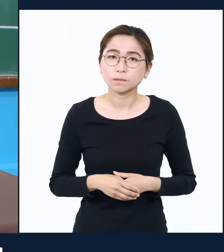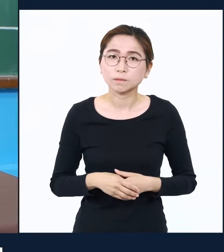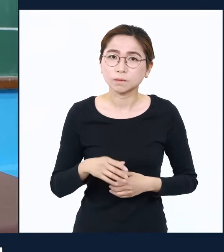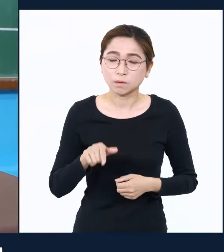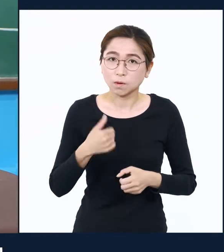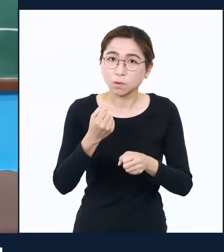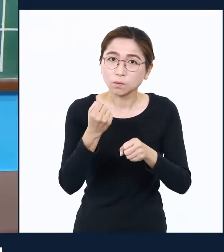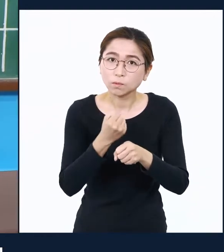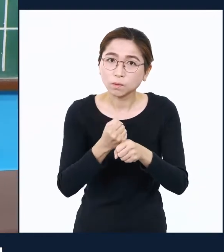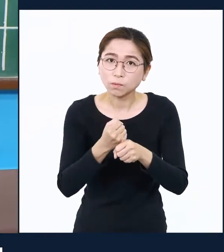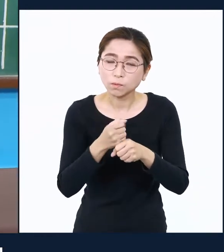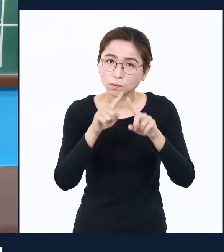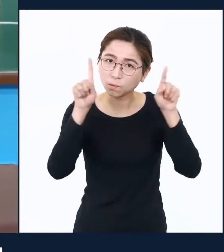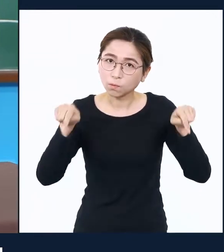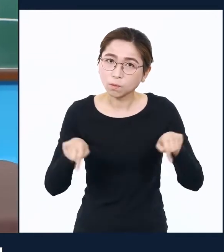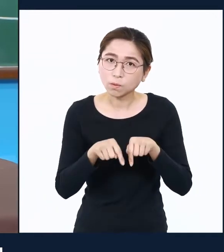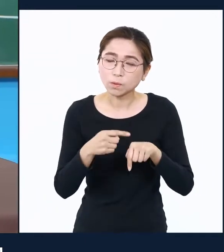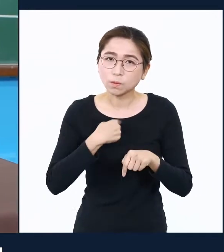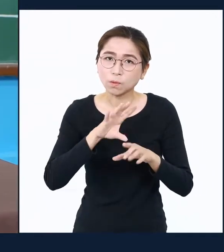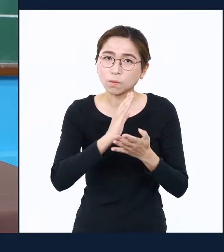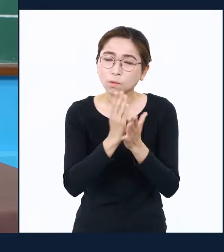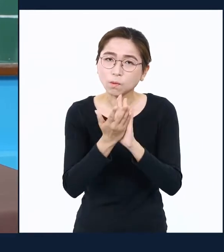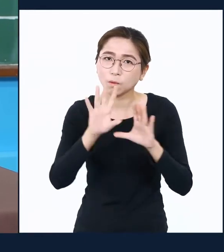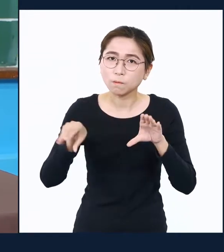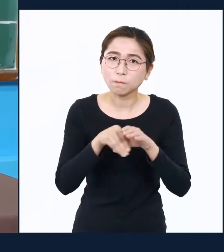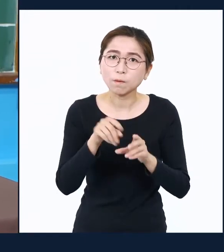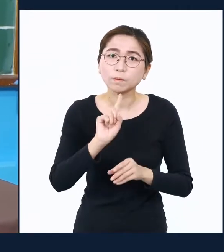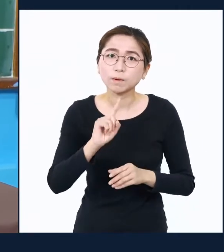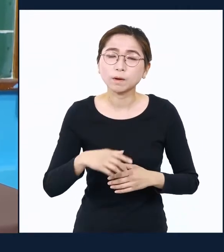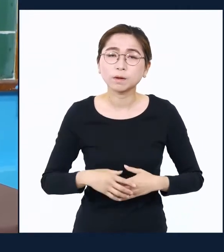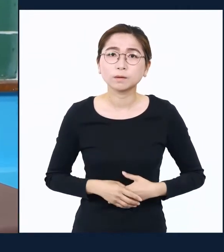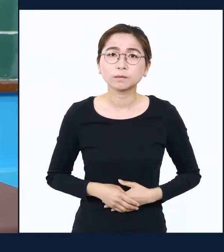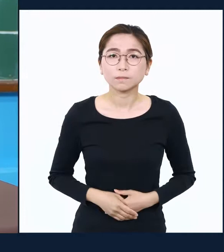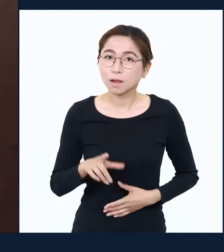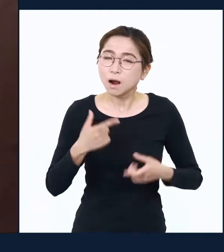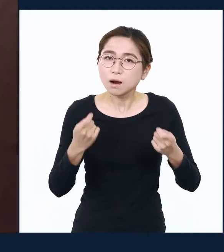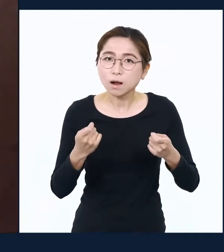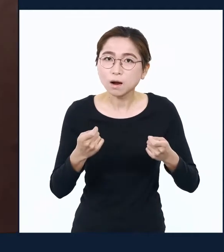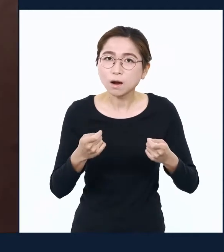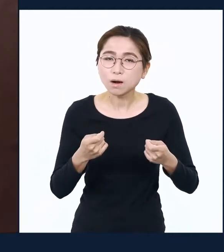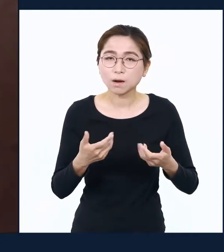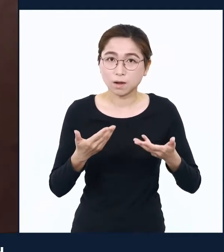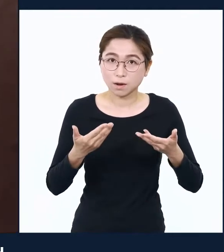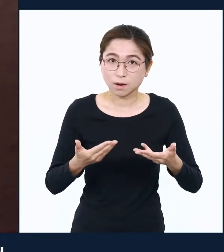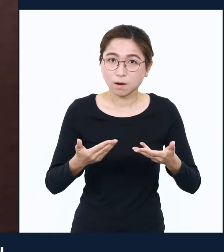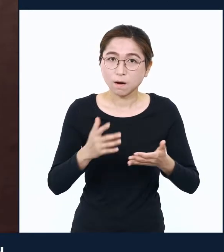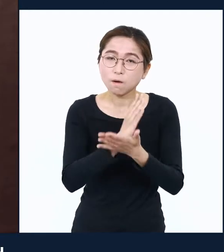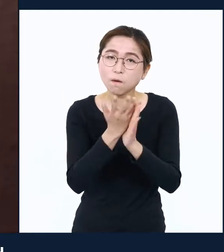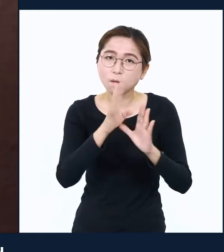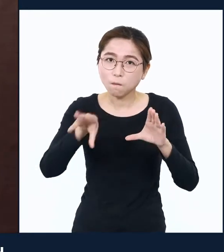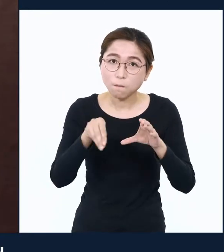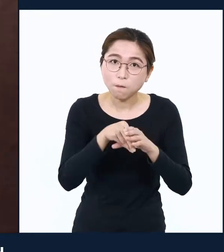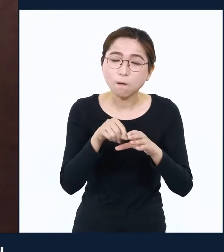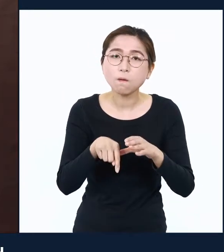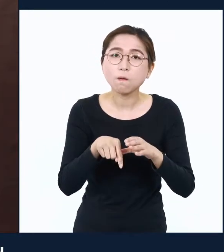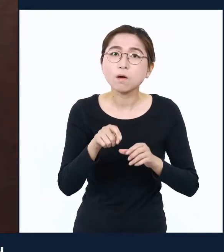好，那 David 做這個作品呢需要什麼材料和工具呢？ 其實很簡單的，我們今次做